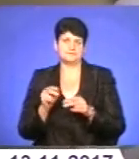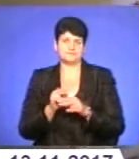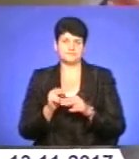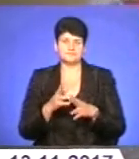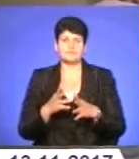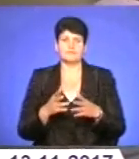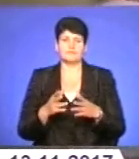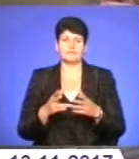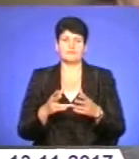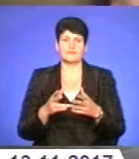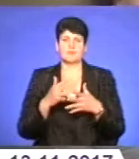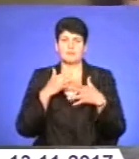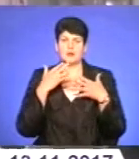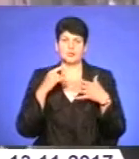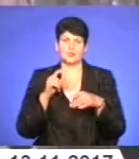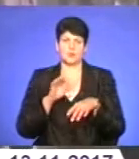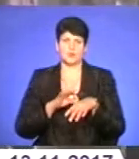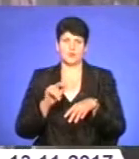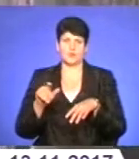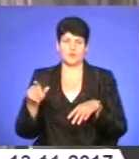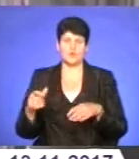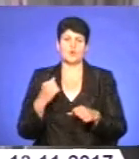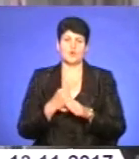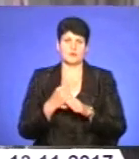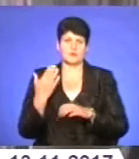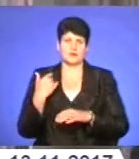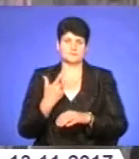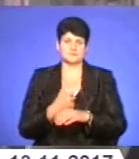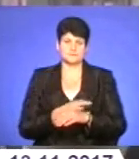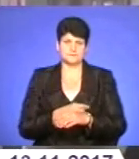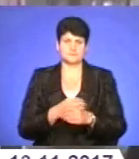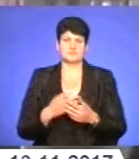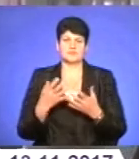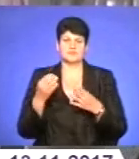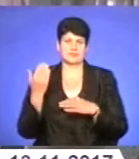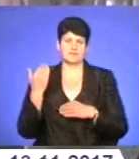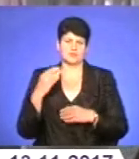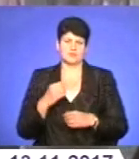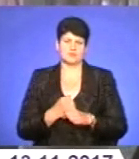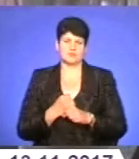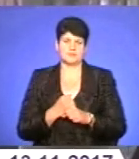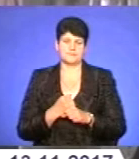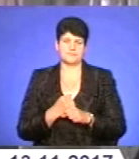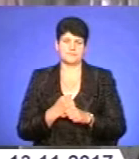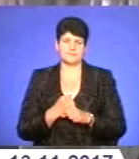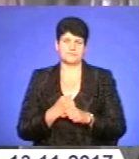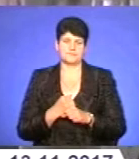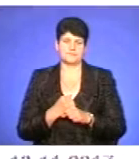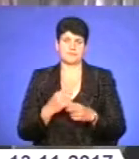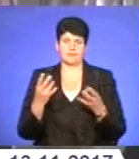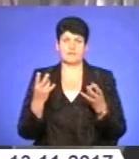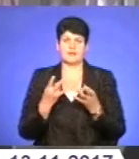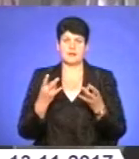бо багато хворих. Робили вакцинацію. Ще давніше, так. Ну,